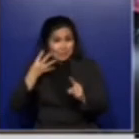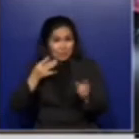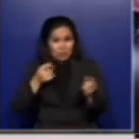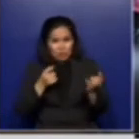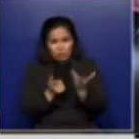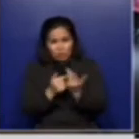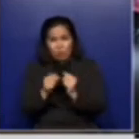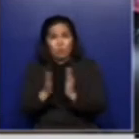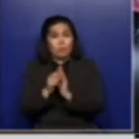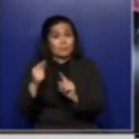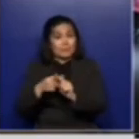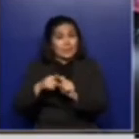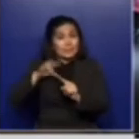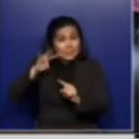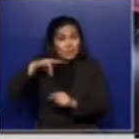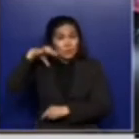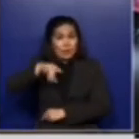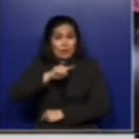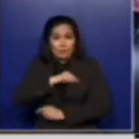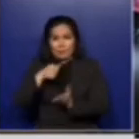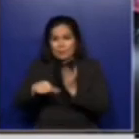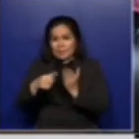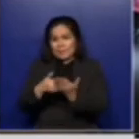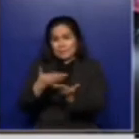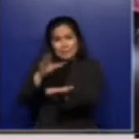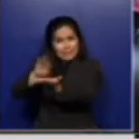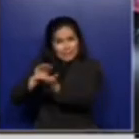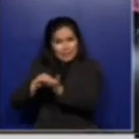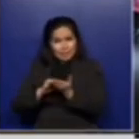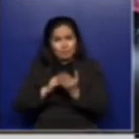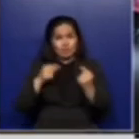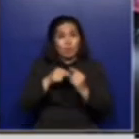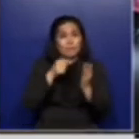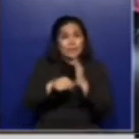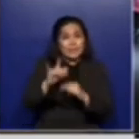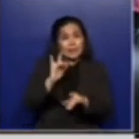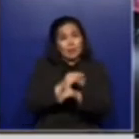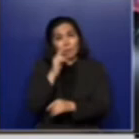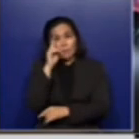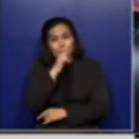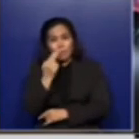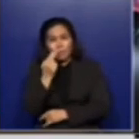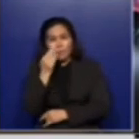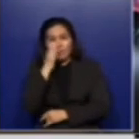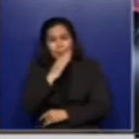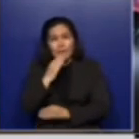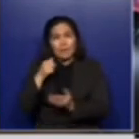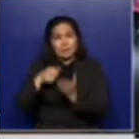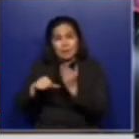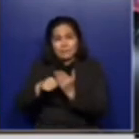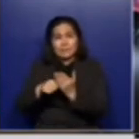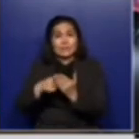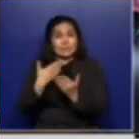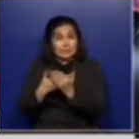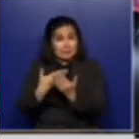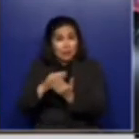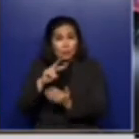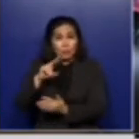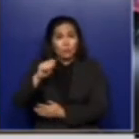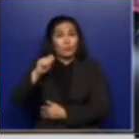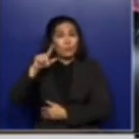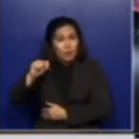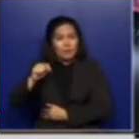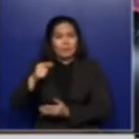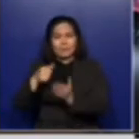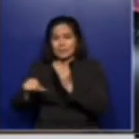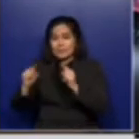าษีทั้งกรมสรรพากรกรมสรรพสามิตรวมถึงศุลกากรเนี่ยจัดเก็บภาษีต่ำกว่าเป้ามากครับตอ